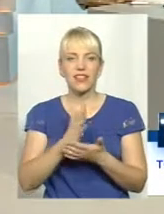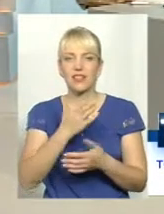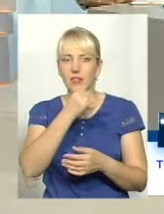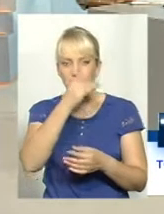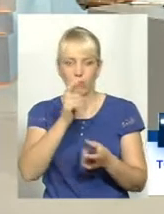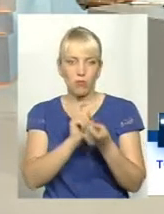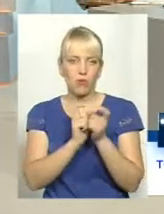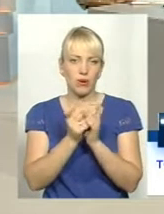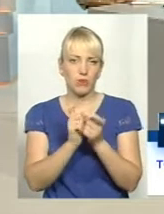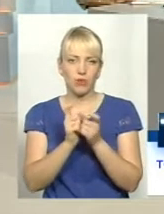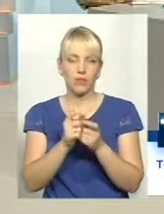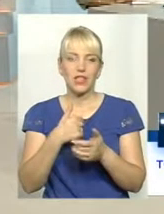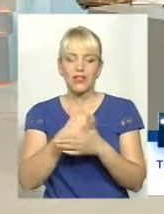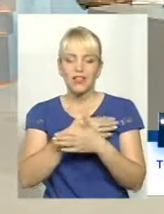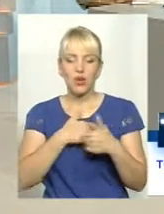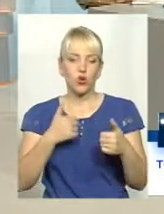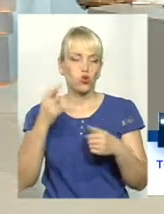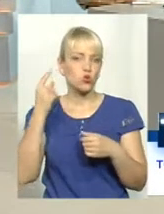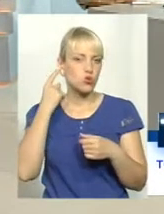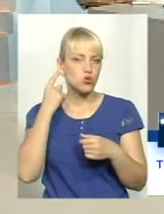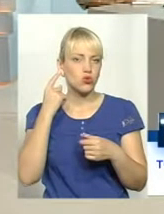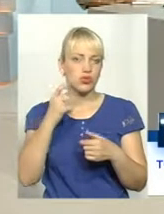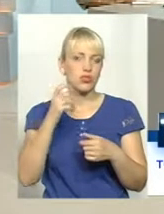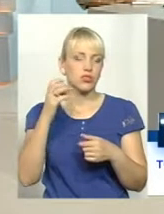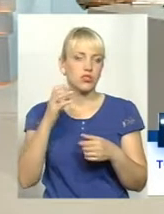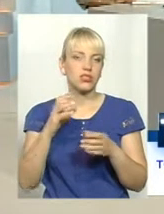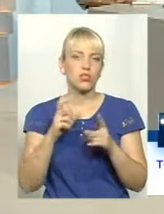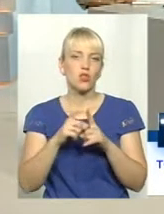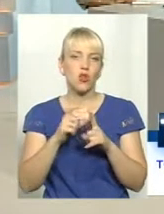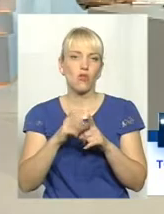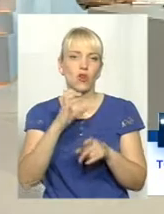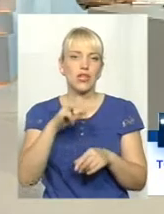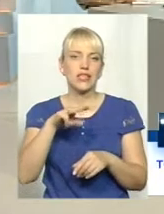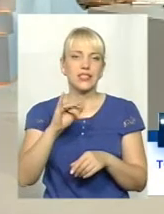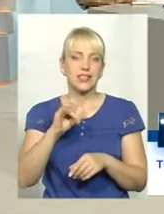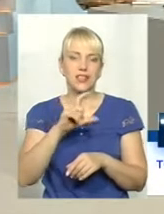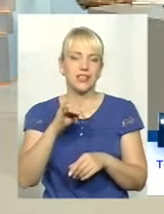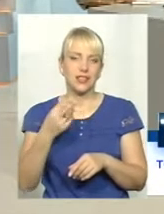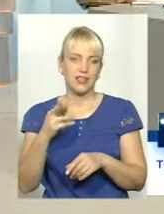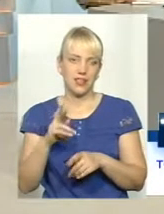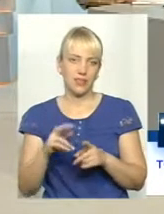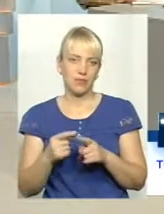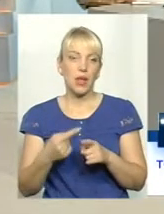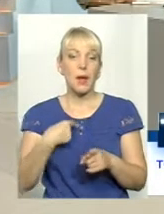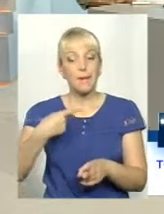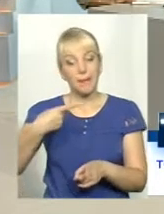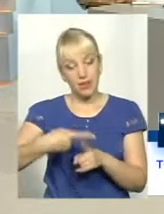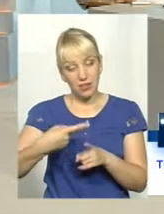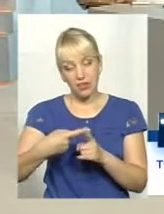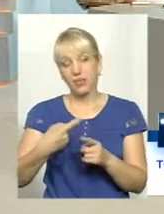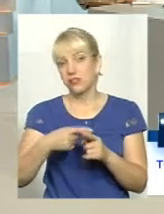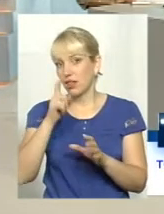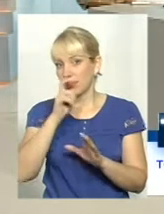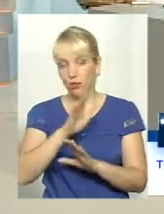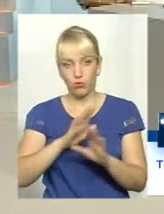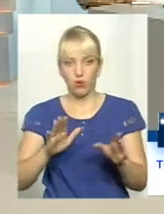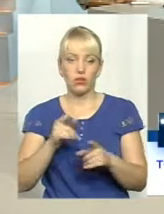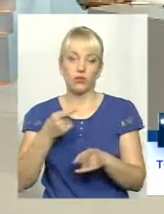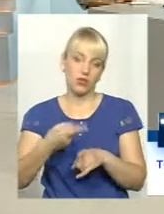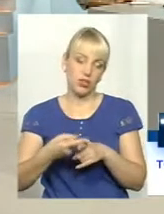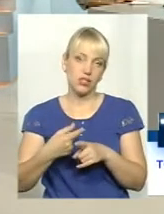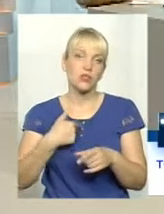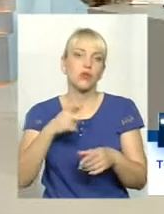слово дуже рідко вживається. Воно має ще інше тлумачення. Це рушійні, непереборні явища. Я